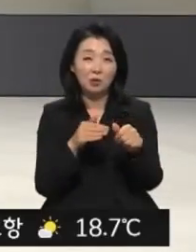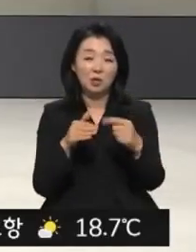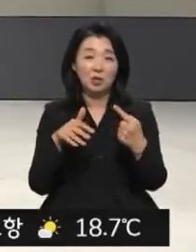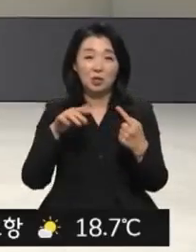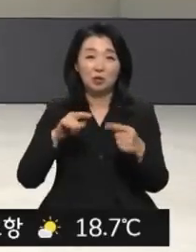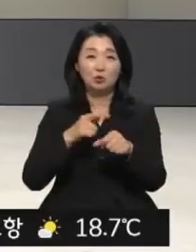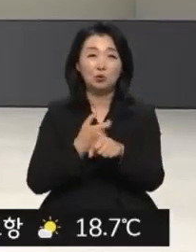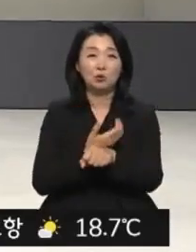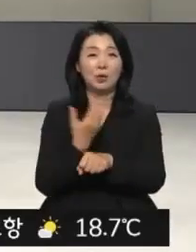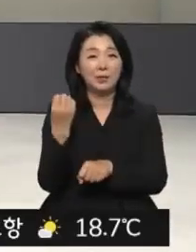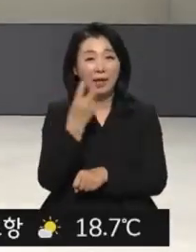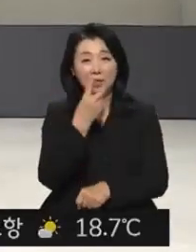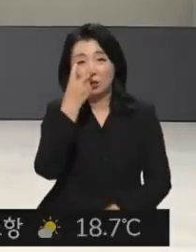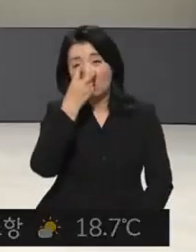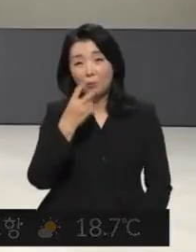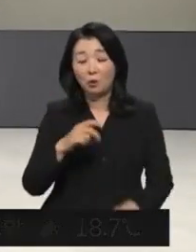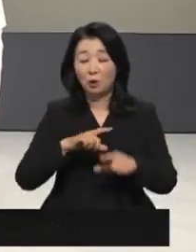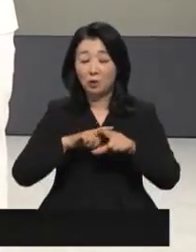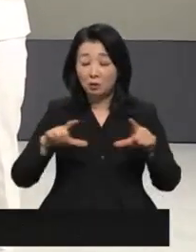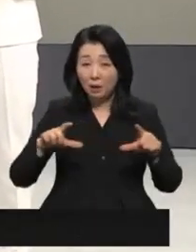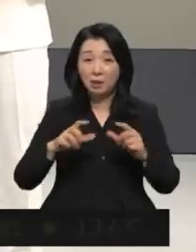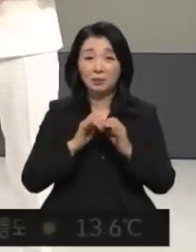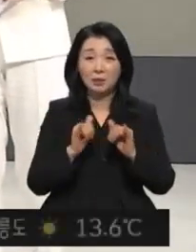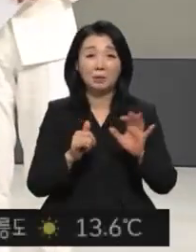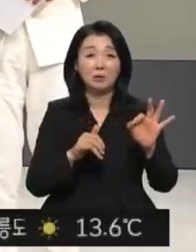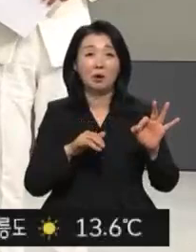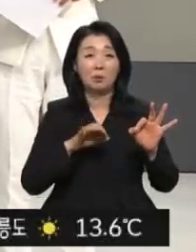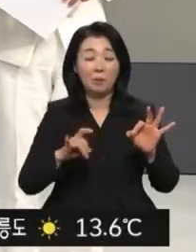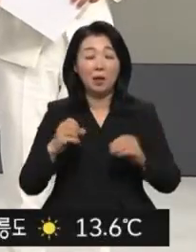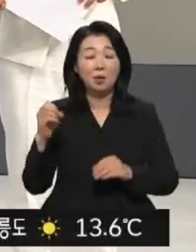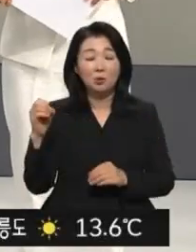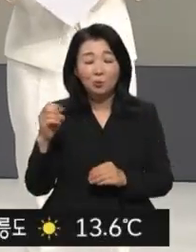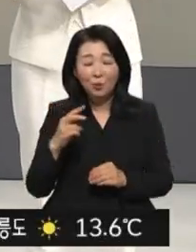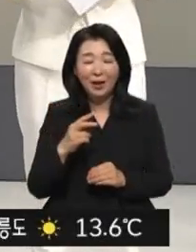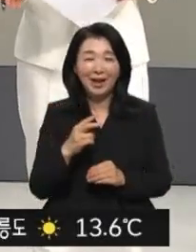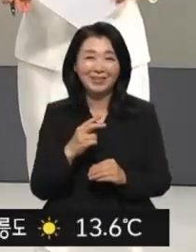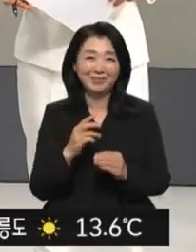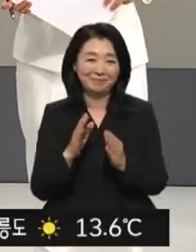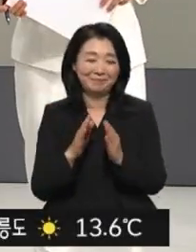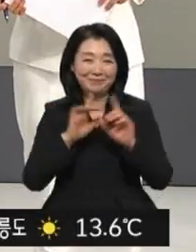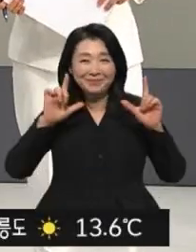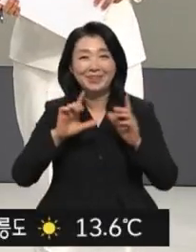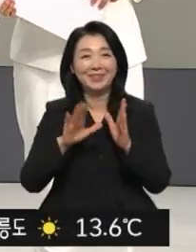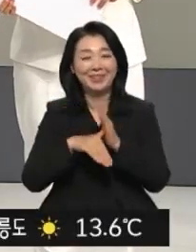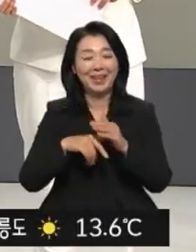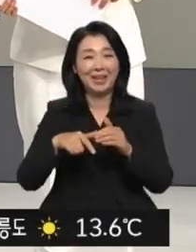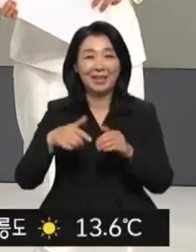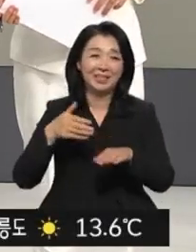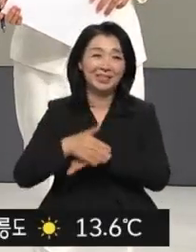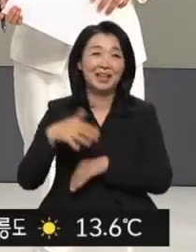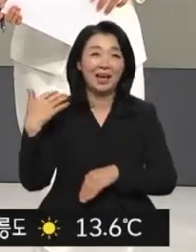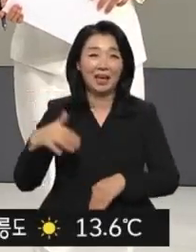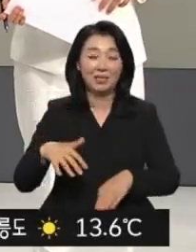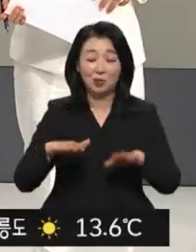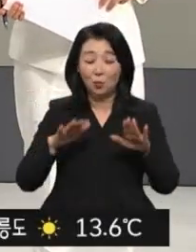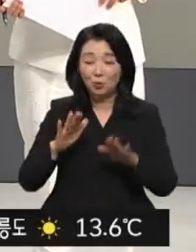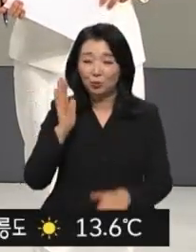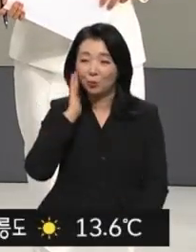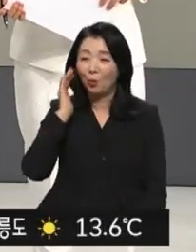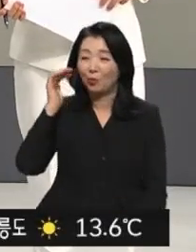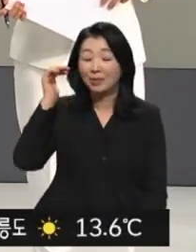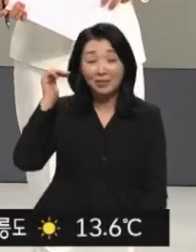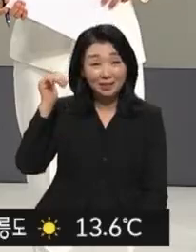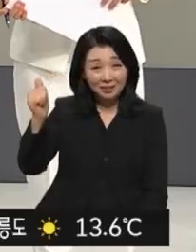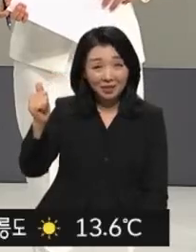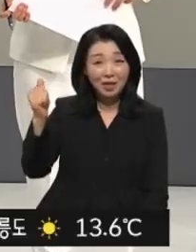재검토 일반 국민 10배 황금기 안 지났다입니다. 첫 번째 픽 오늘도 용산과 여의도 이야기로